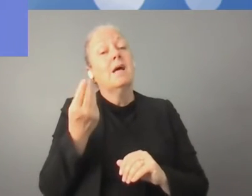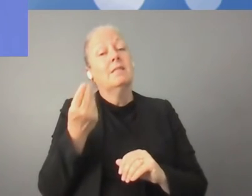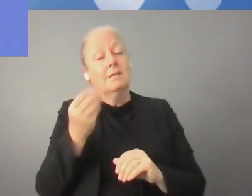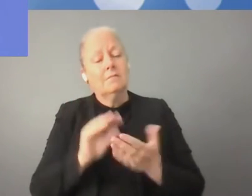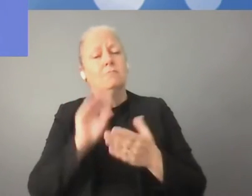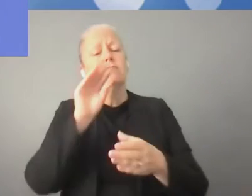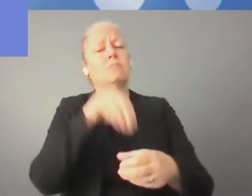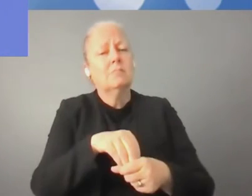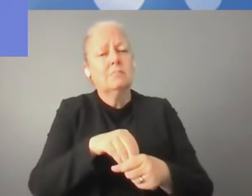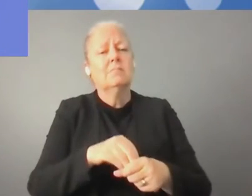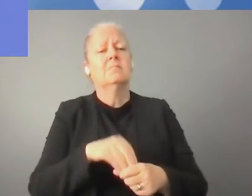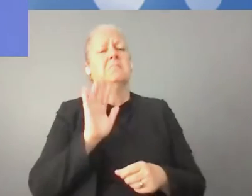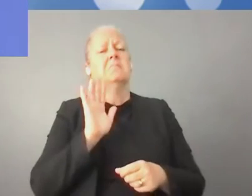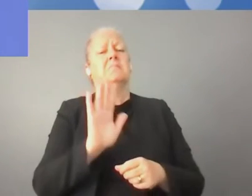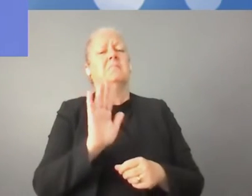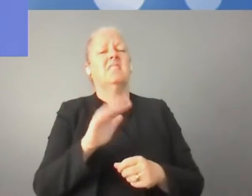Польше